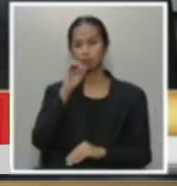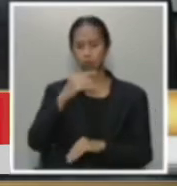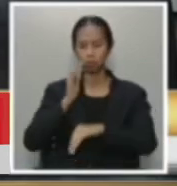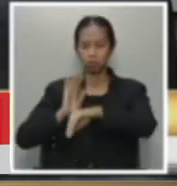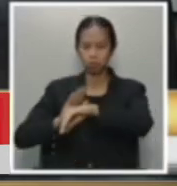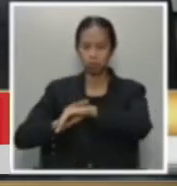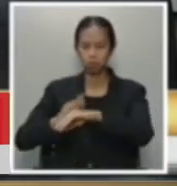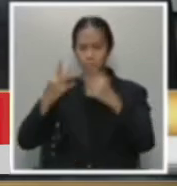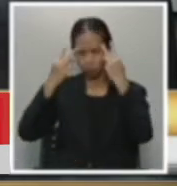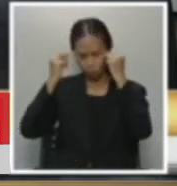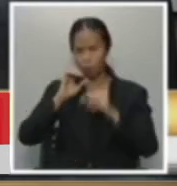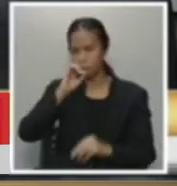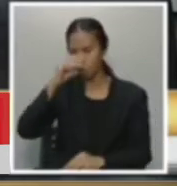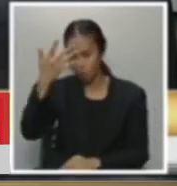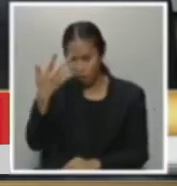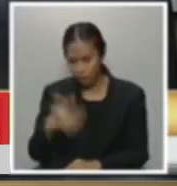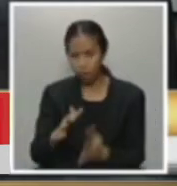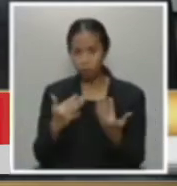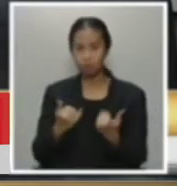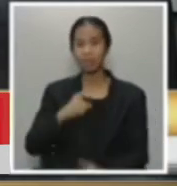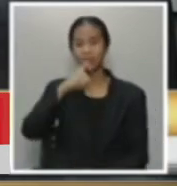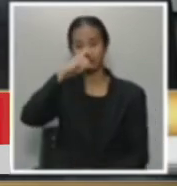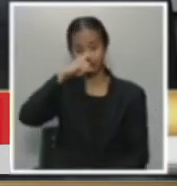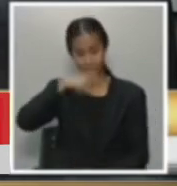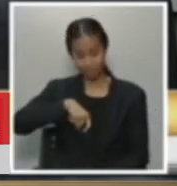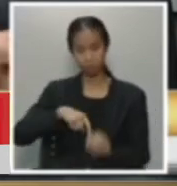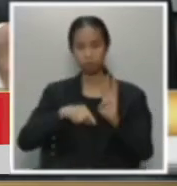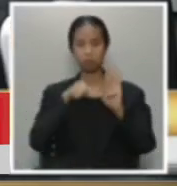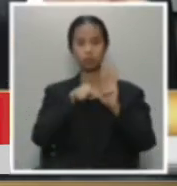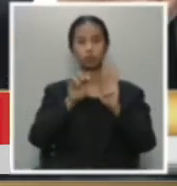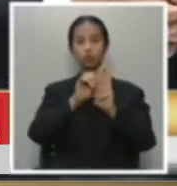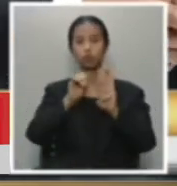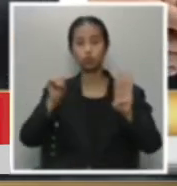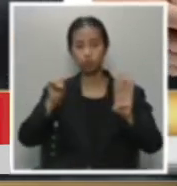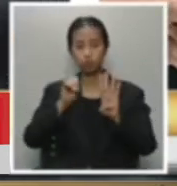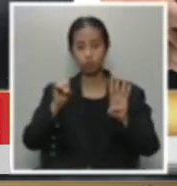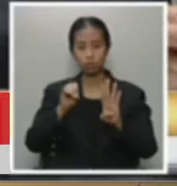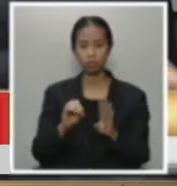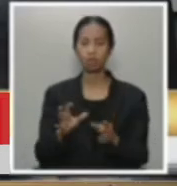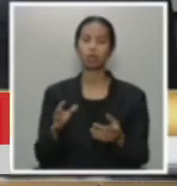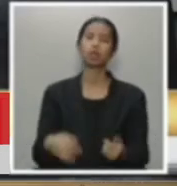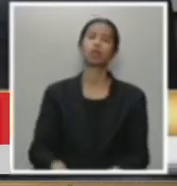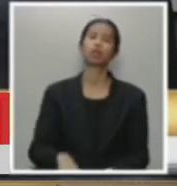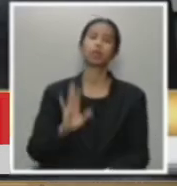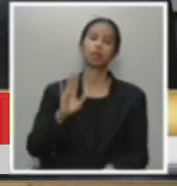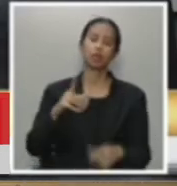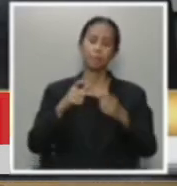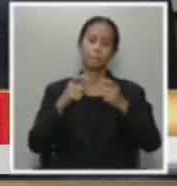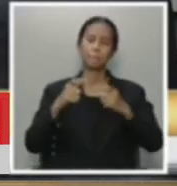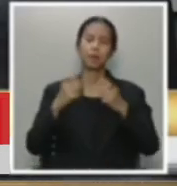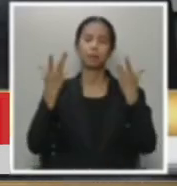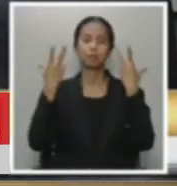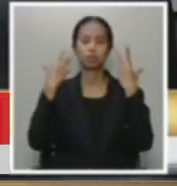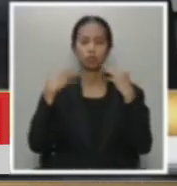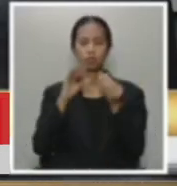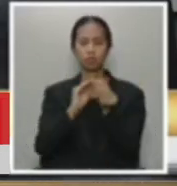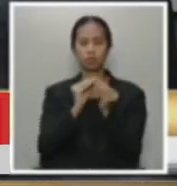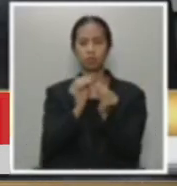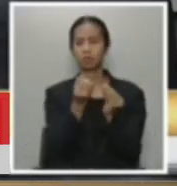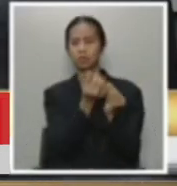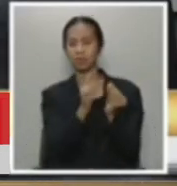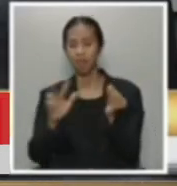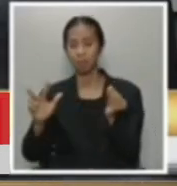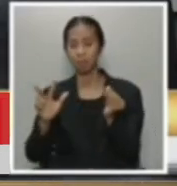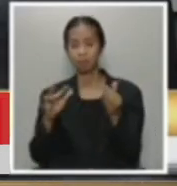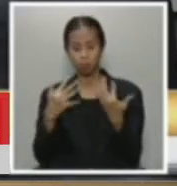แล้วนะครับว่าเมืองไทย 4.0 จะใช้บัตรเลข13บัตรใบเดียววันนี้มันยังมันใช่เ